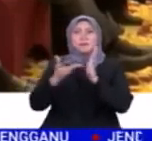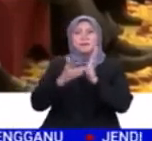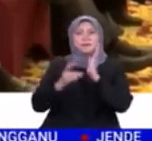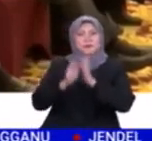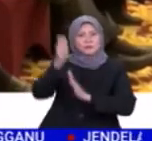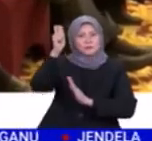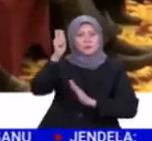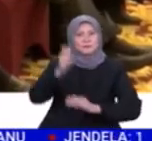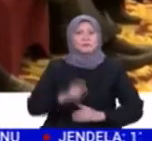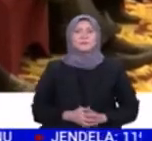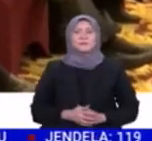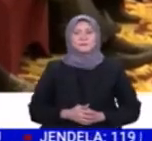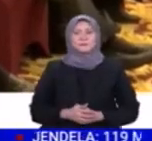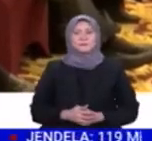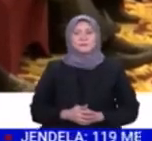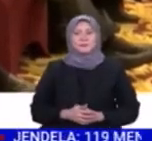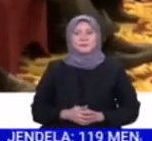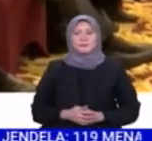tinggi.